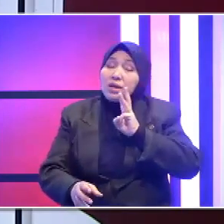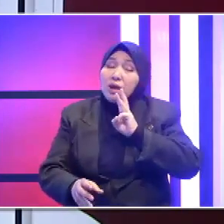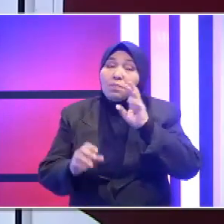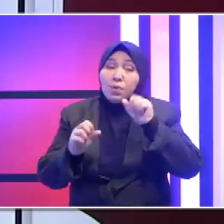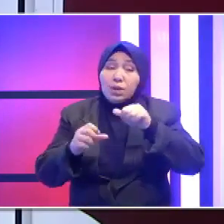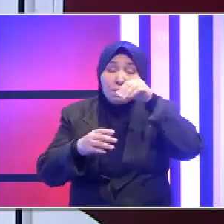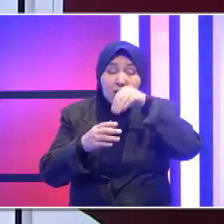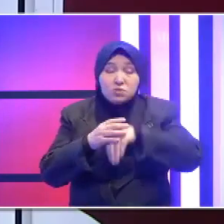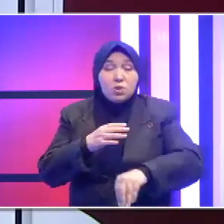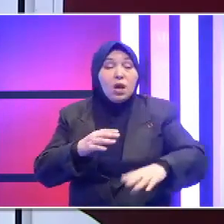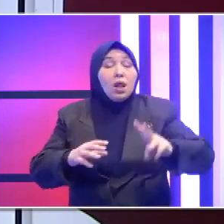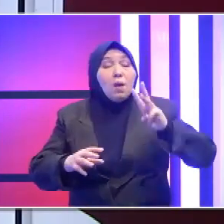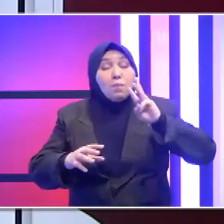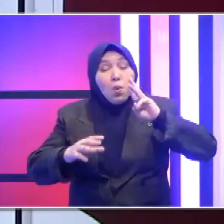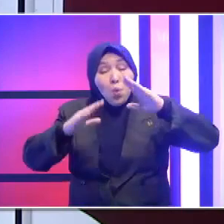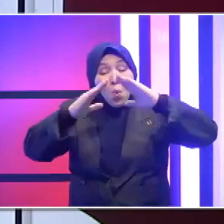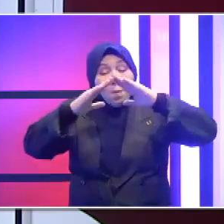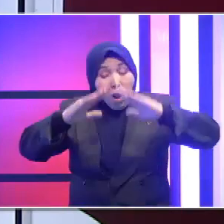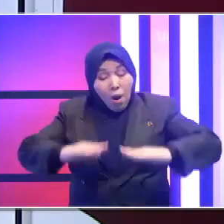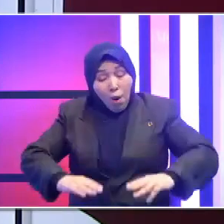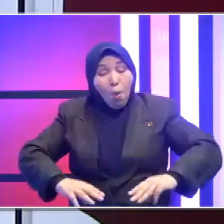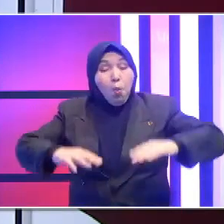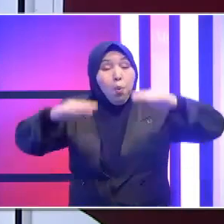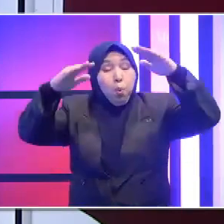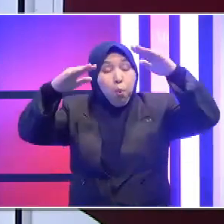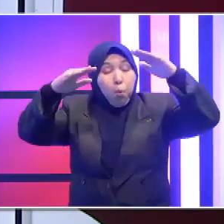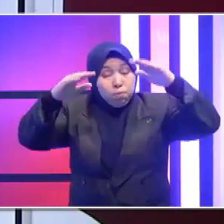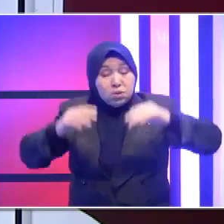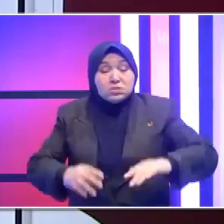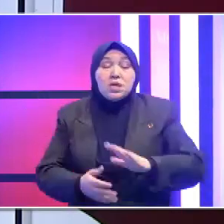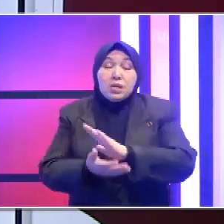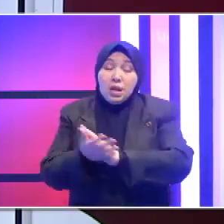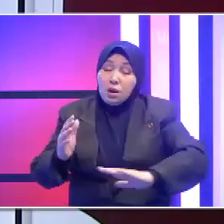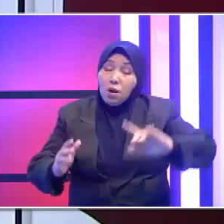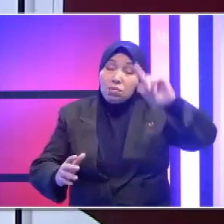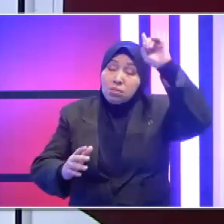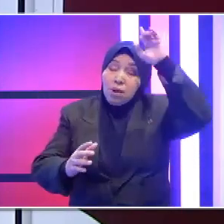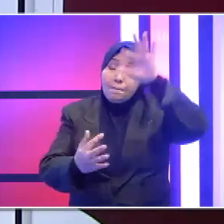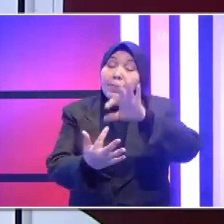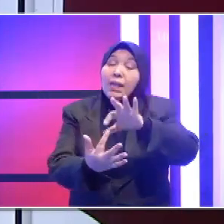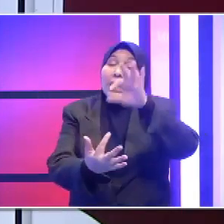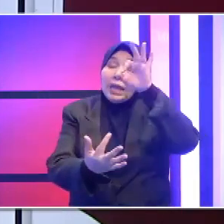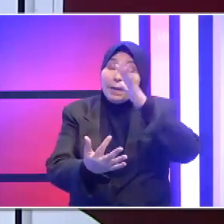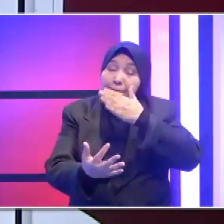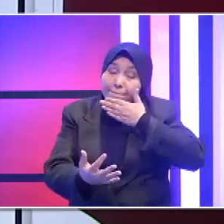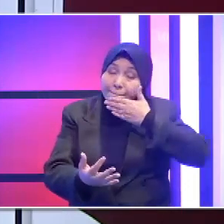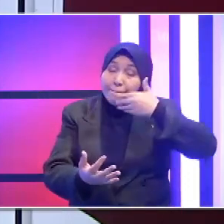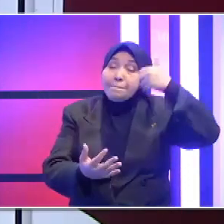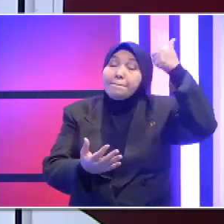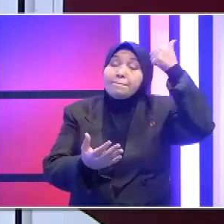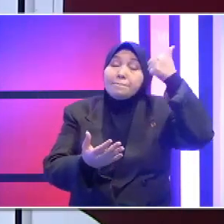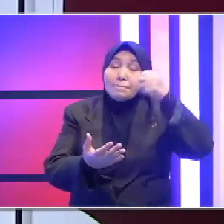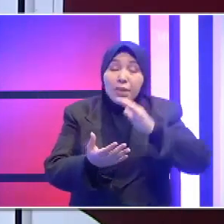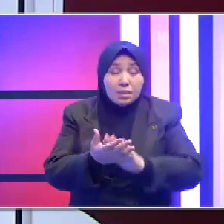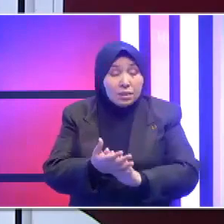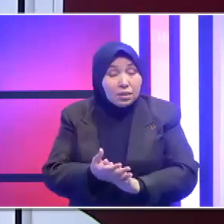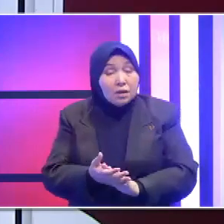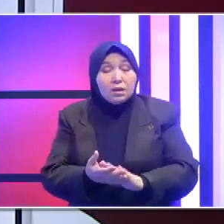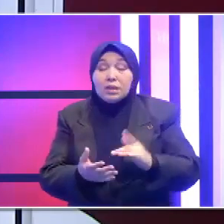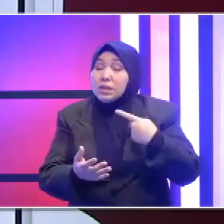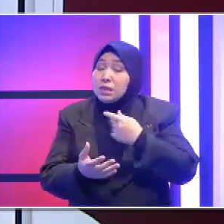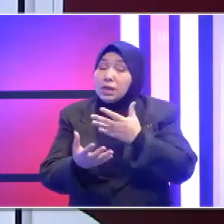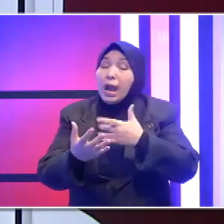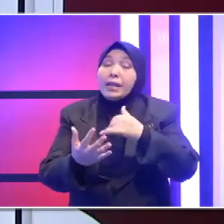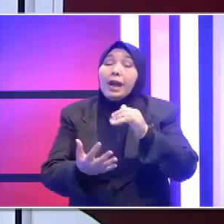yang boleh masuk kedalam rumah banjir Allah berpuasa dan Allah itu wahtor Allah pilih yang baik-baik ya Jadi kalau gitu enak yang baik-baik kita